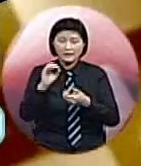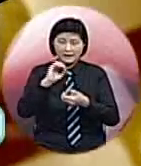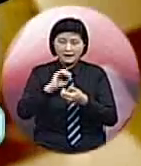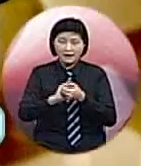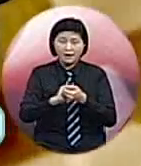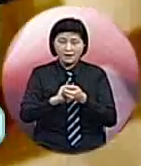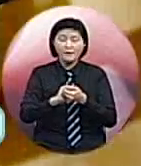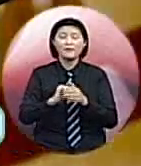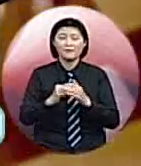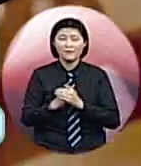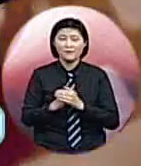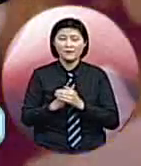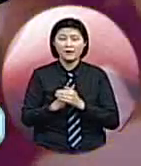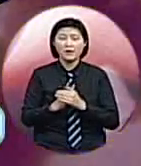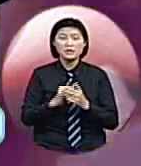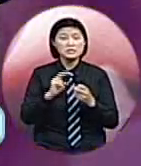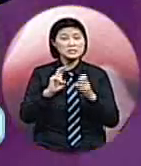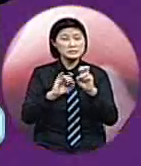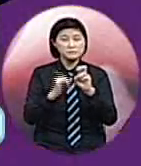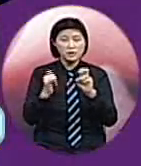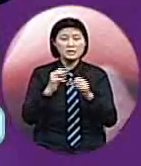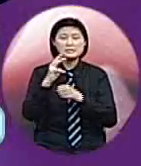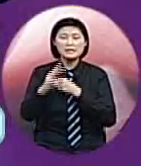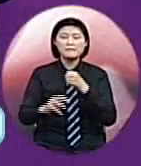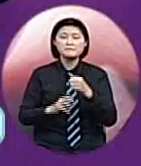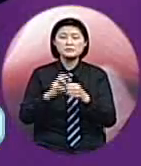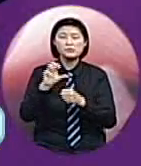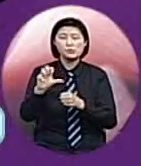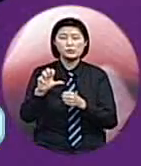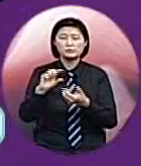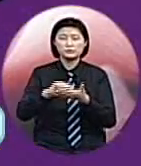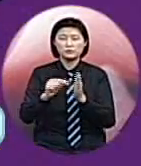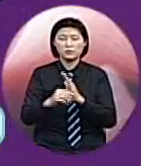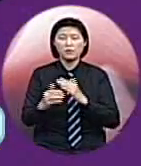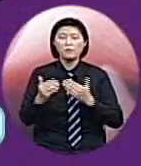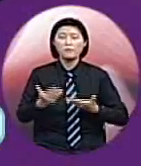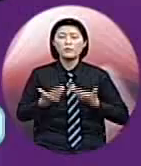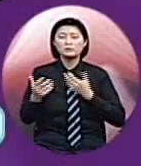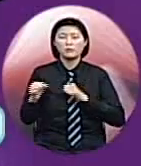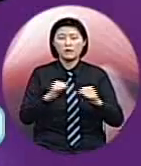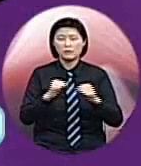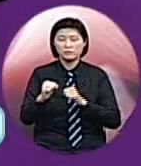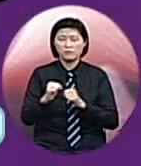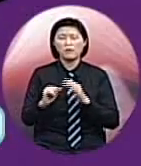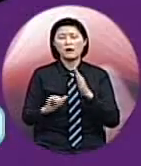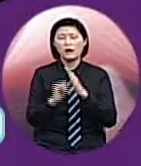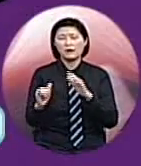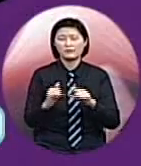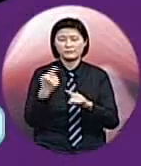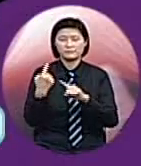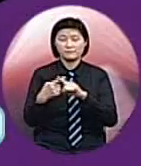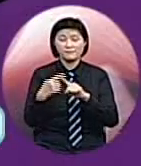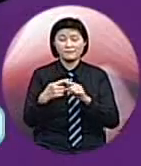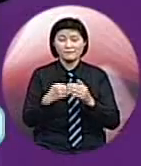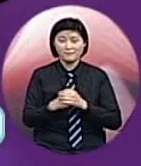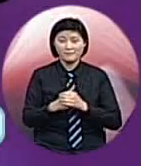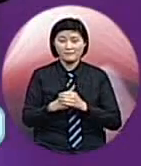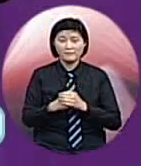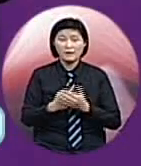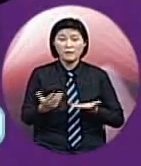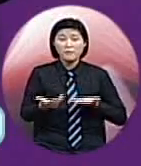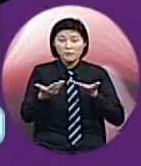뭐 한 35년 정도를 했기 때문에요. 그렇습니까? 네, 뭐 가족이나 마찬가지죠. 그렇죠. 그러면 봉사를 하시면은